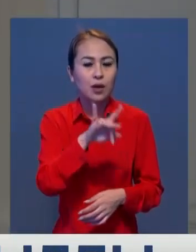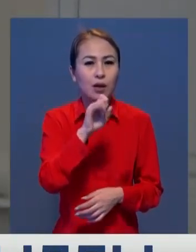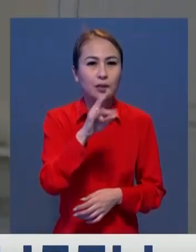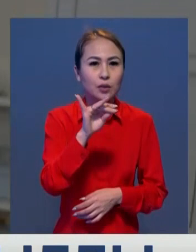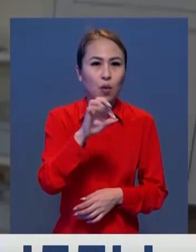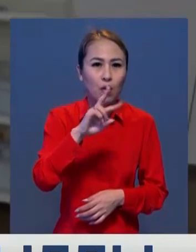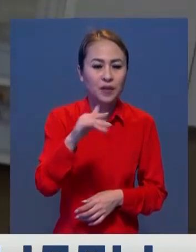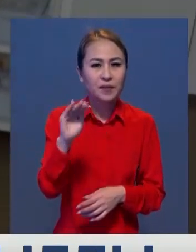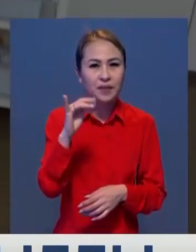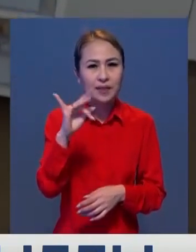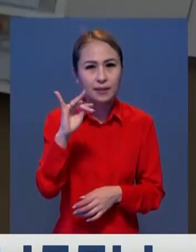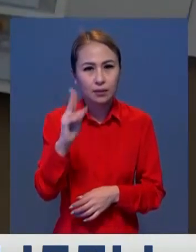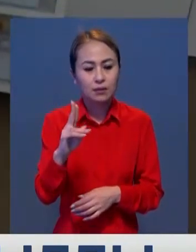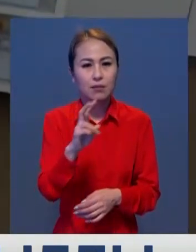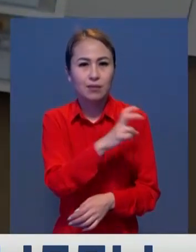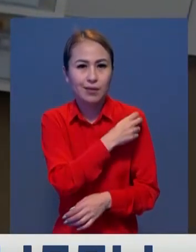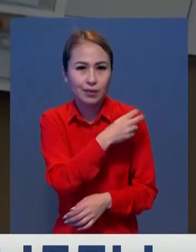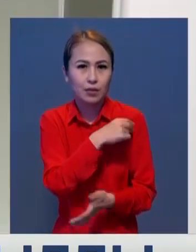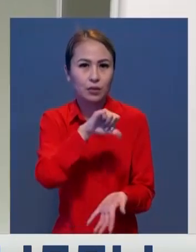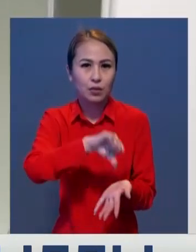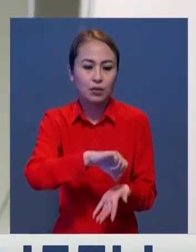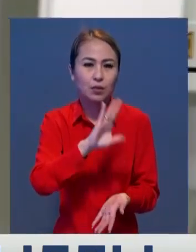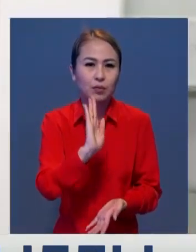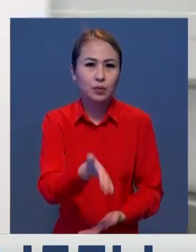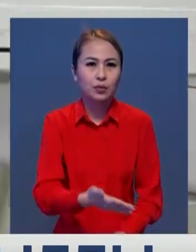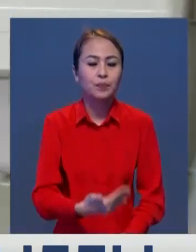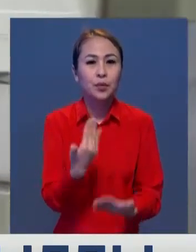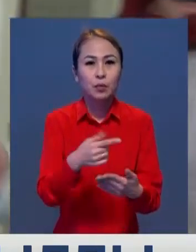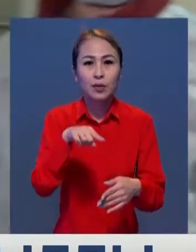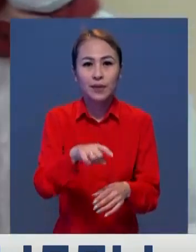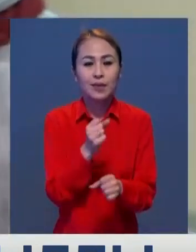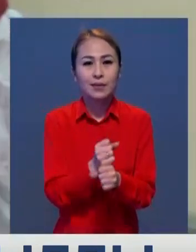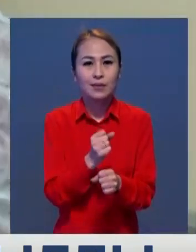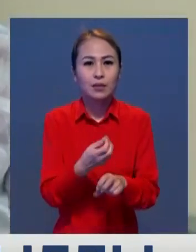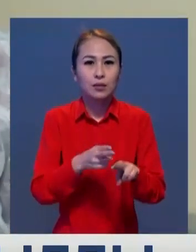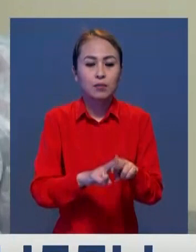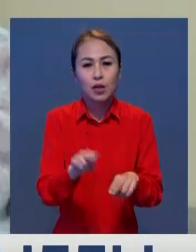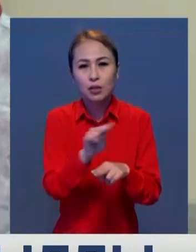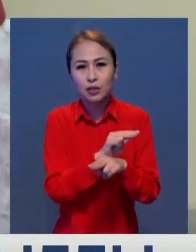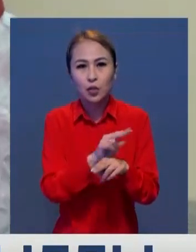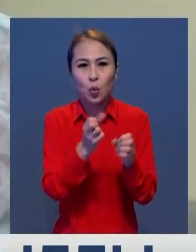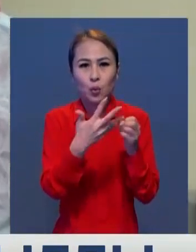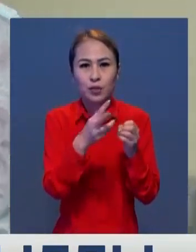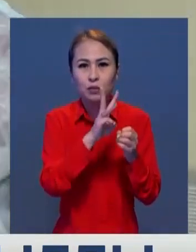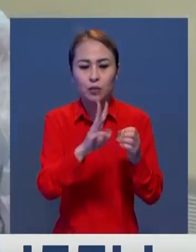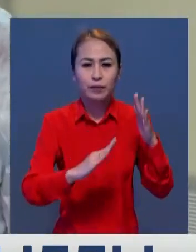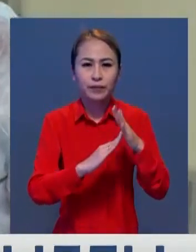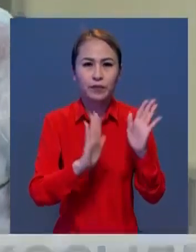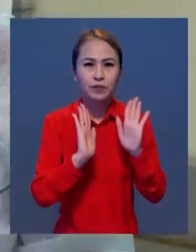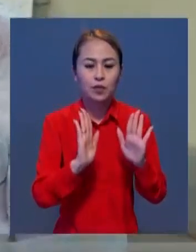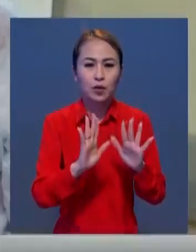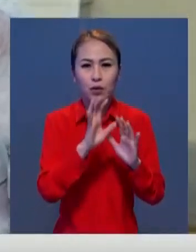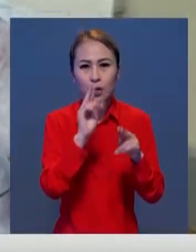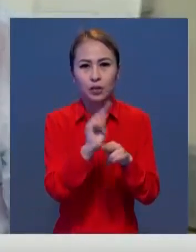радиологтар, физик инженерлер мен дәрігерлер тартылады. Бұл құралдағы аремде процедурасы 15 минуттан аспайды дегенмен